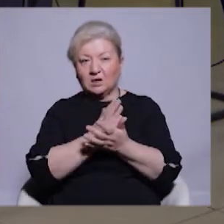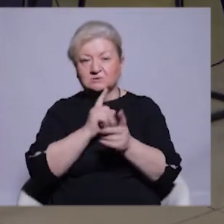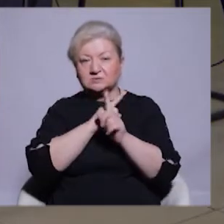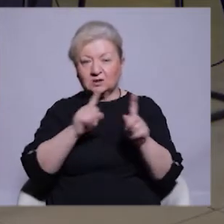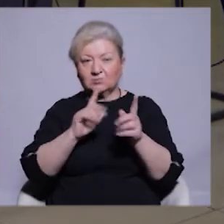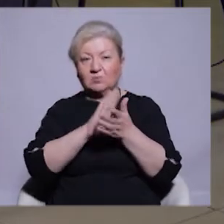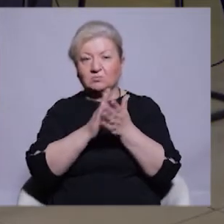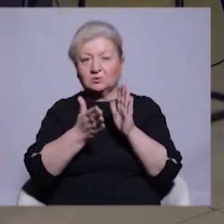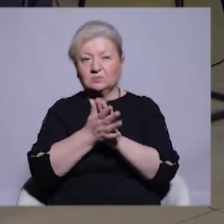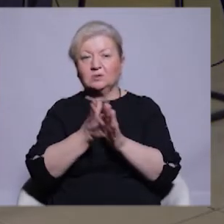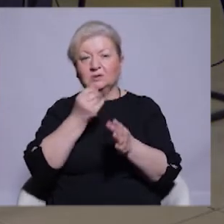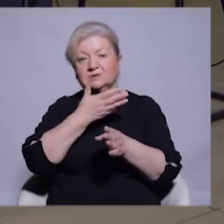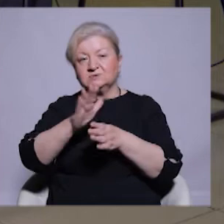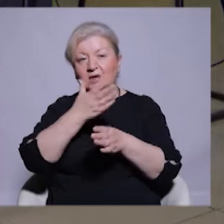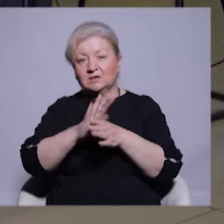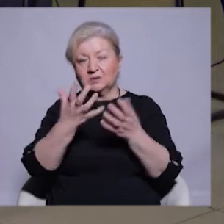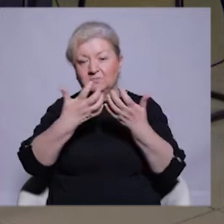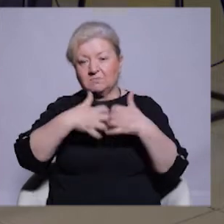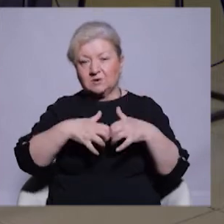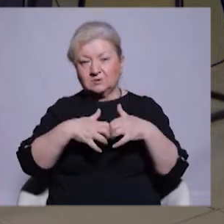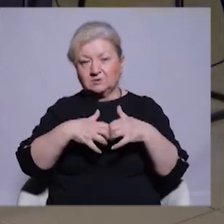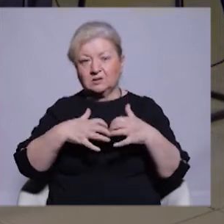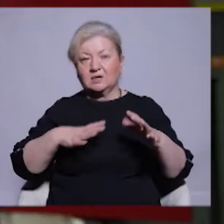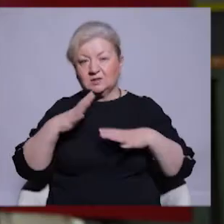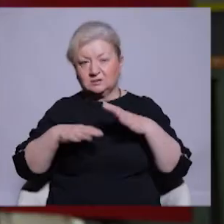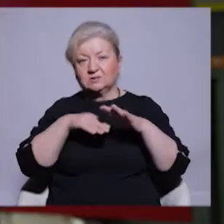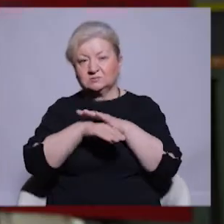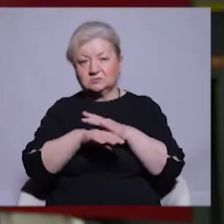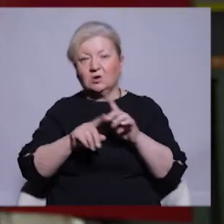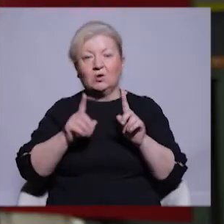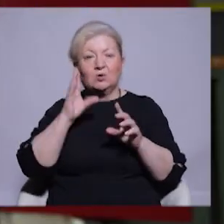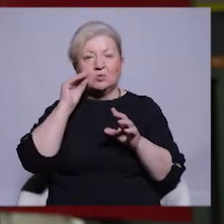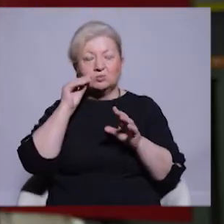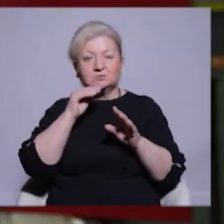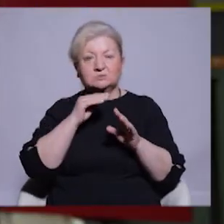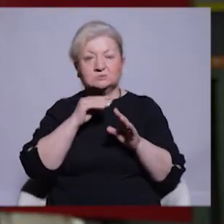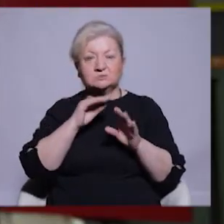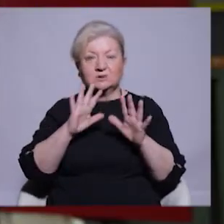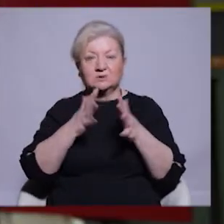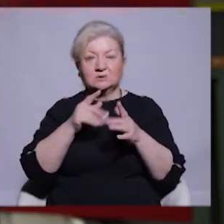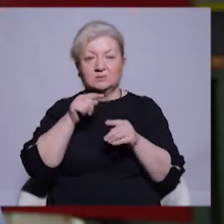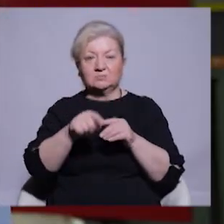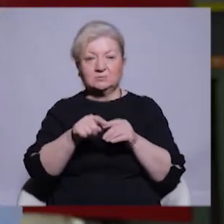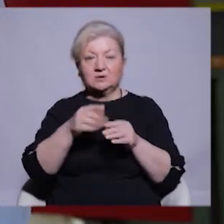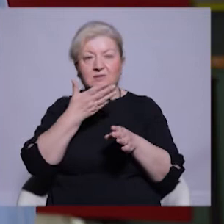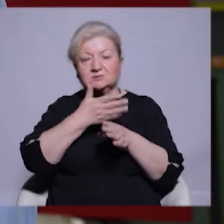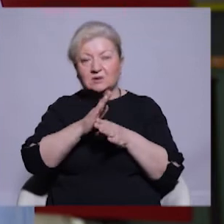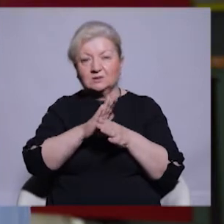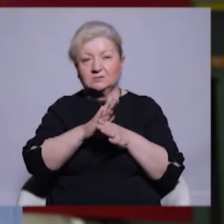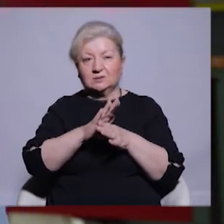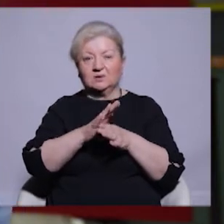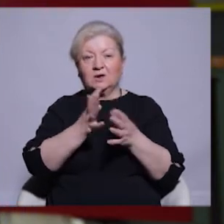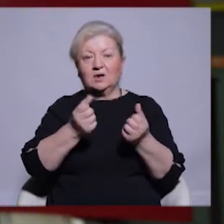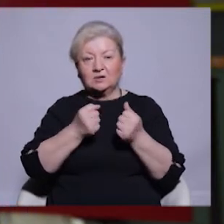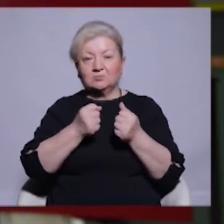პირობები, როდესაც ცალკე აღებული მექანიკური ენერგია ინახება. როდის ხდება ეს? ცალკე აღებული მექანიკური